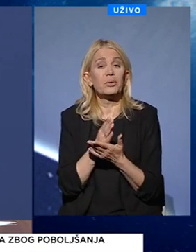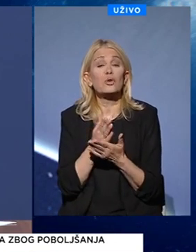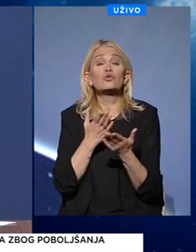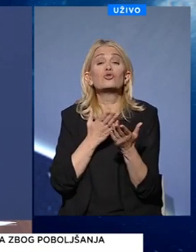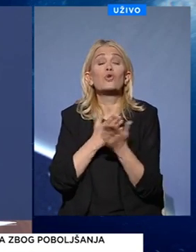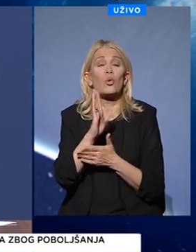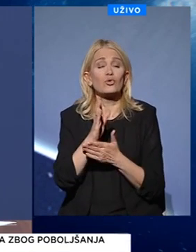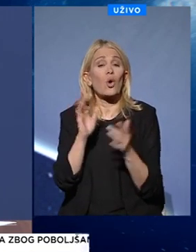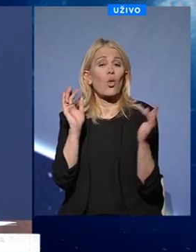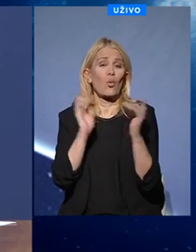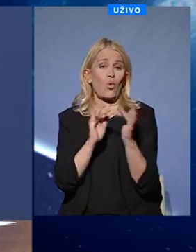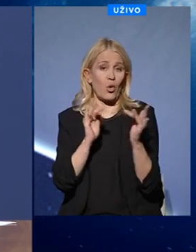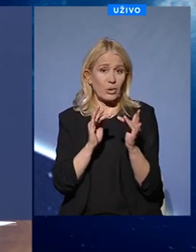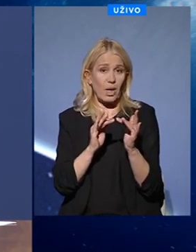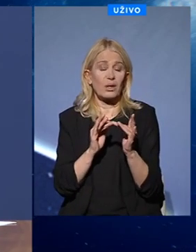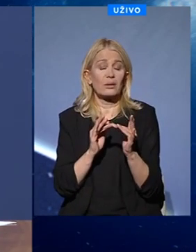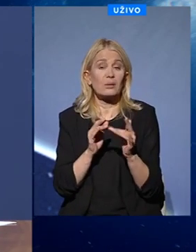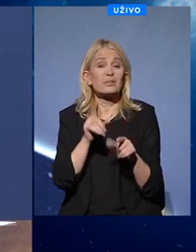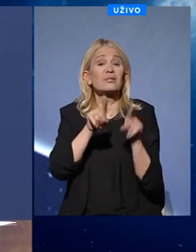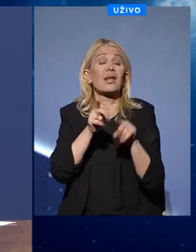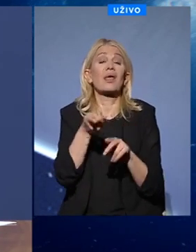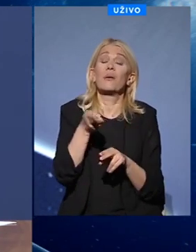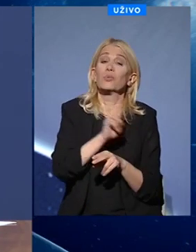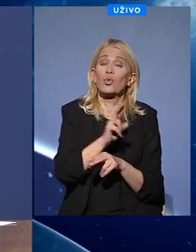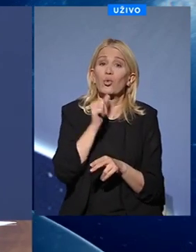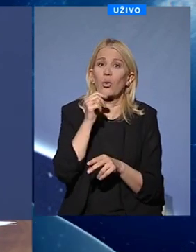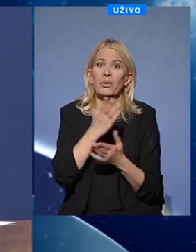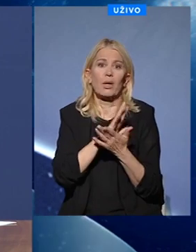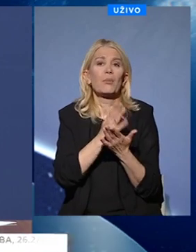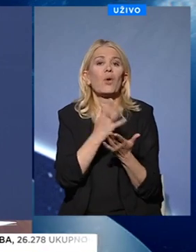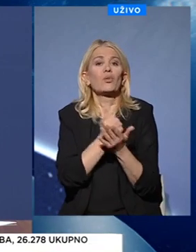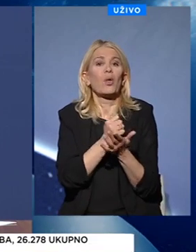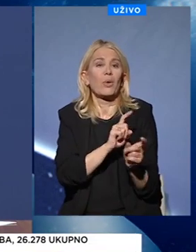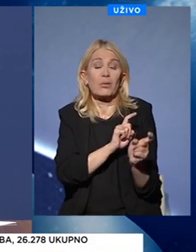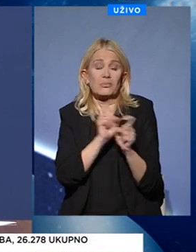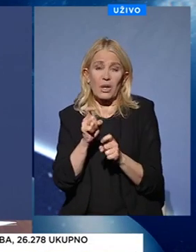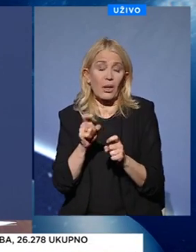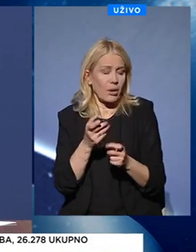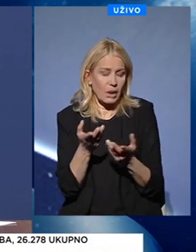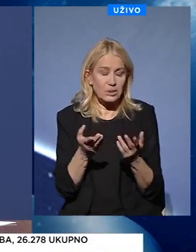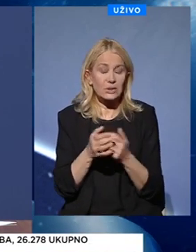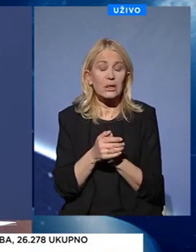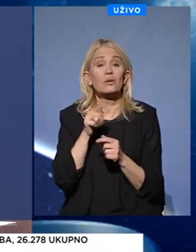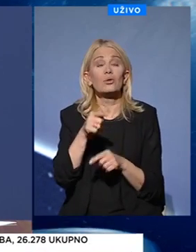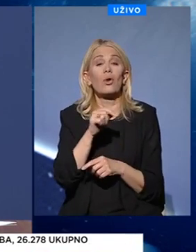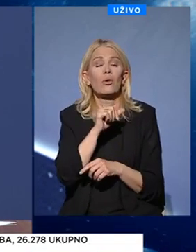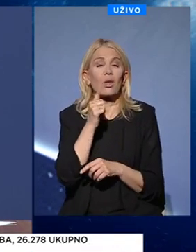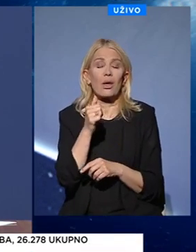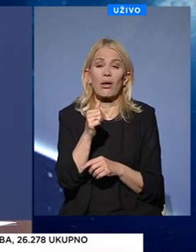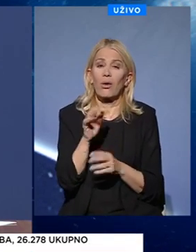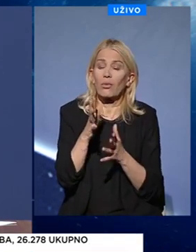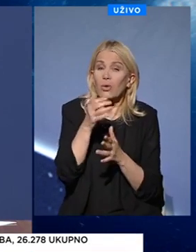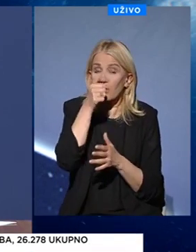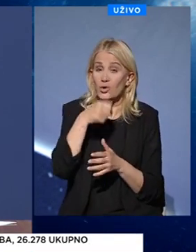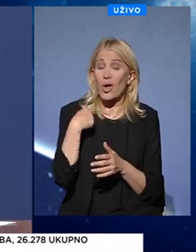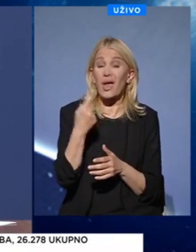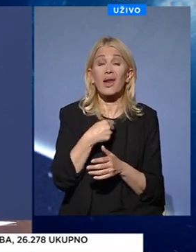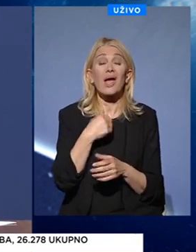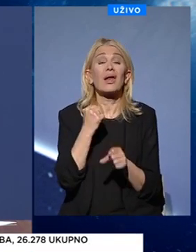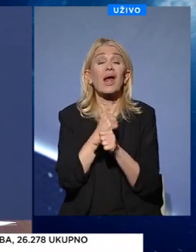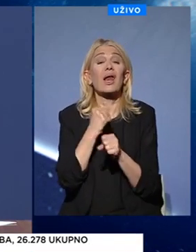slučajno došli u kontakt sa nekim drugim i da ne bi njih doveli u rizik. To je ono što je naša